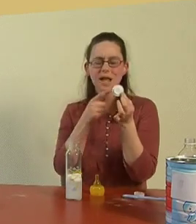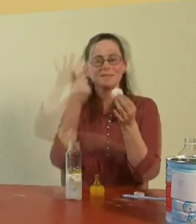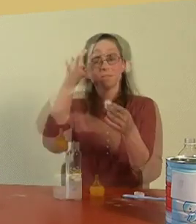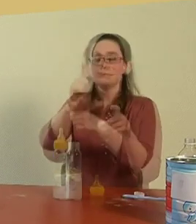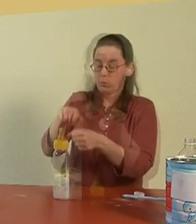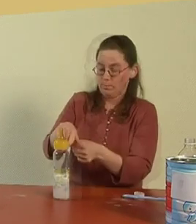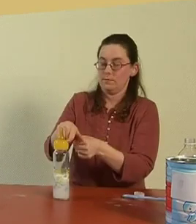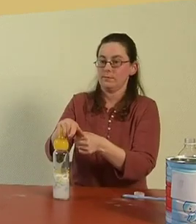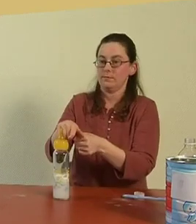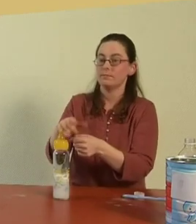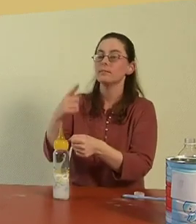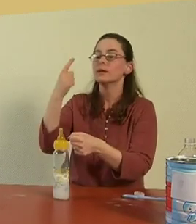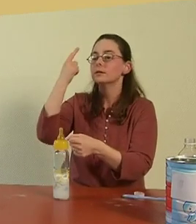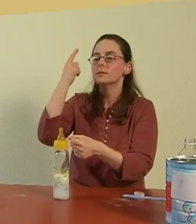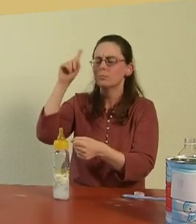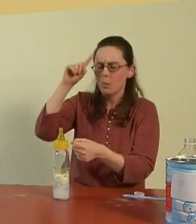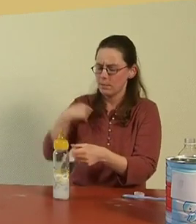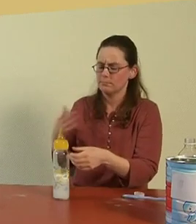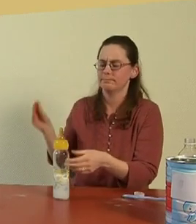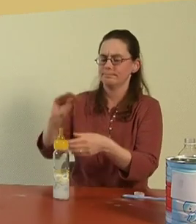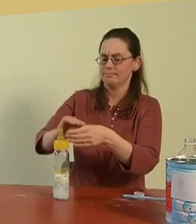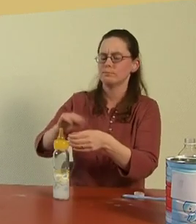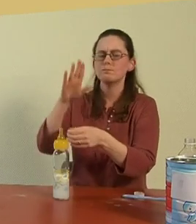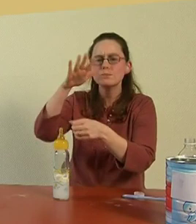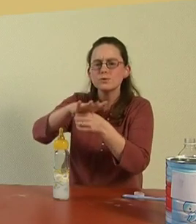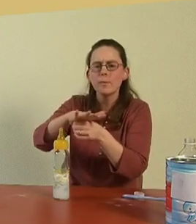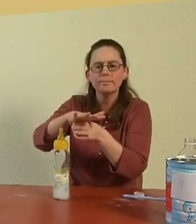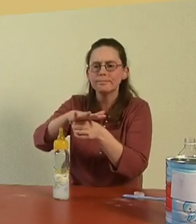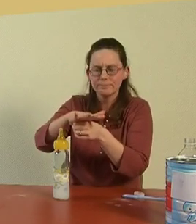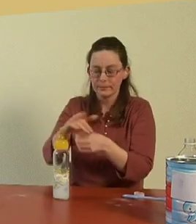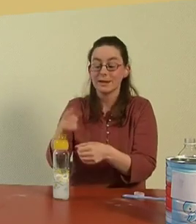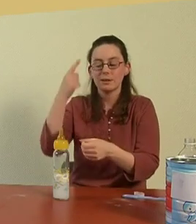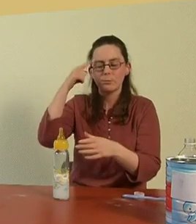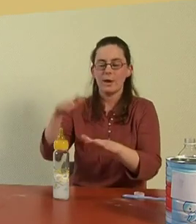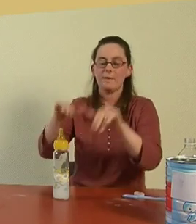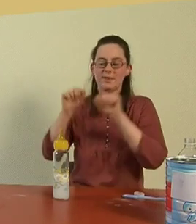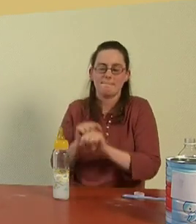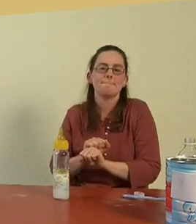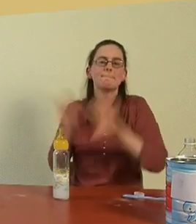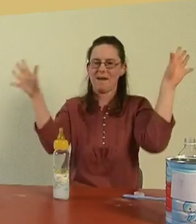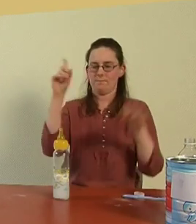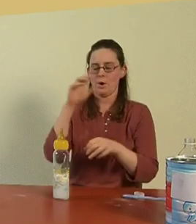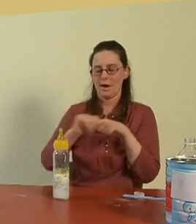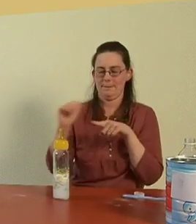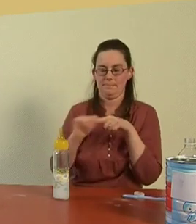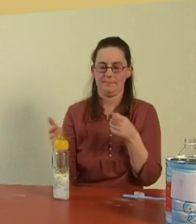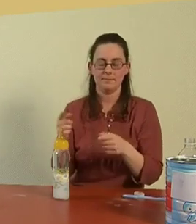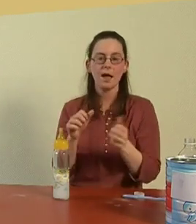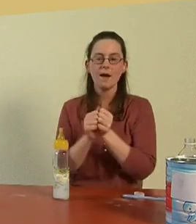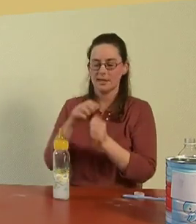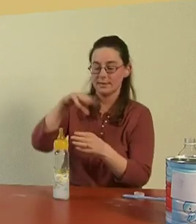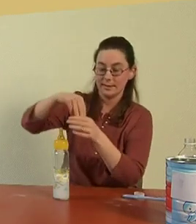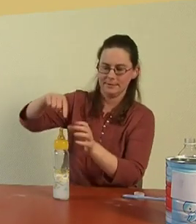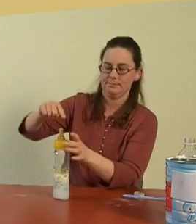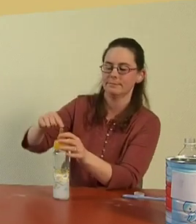vous ajoutez ça. La mise en place de ce bouchon est utile pour éviter les éclaboussures lorsque vous secouez le